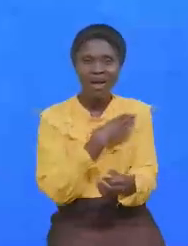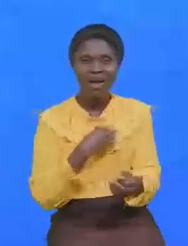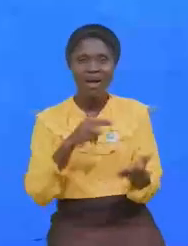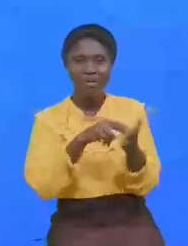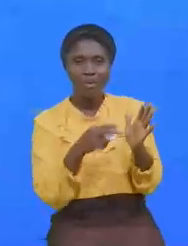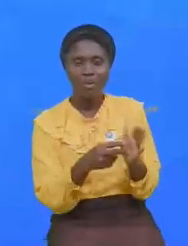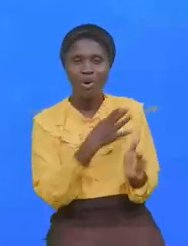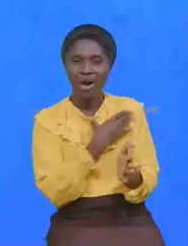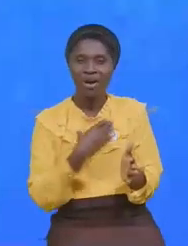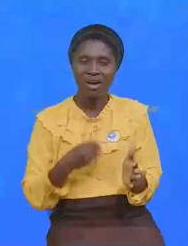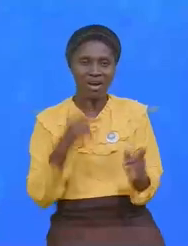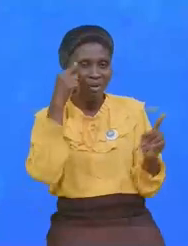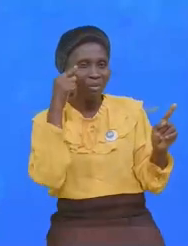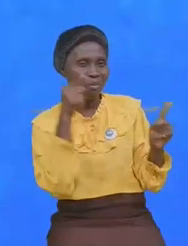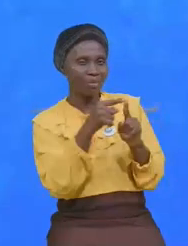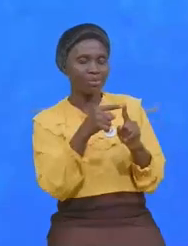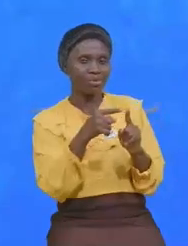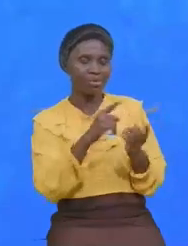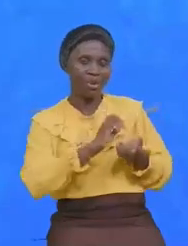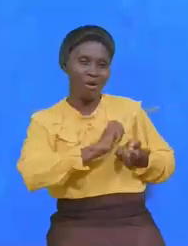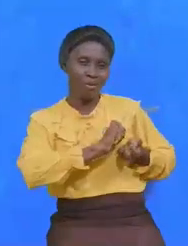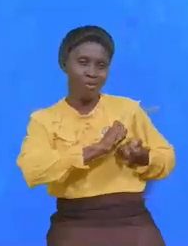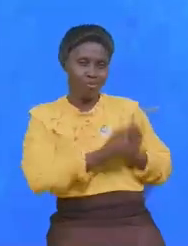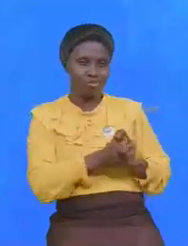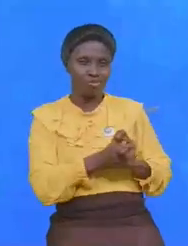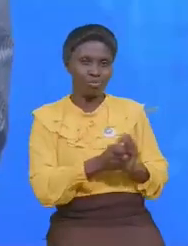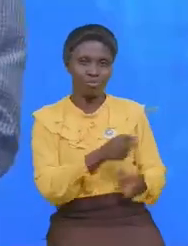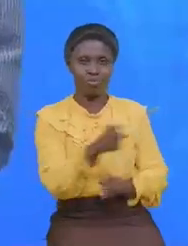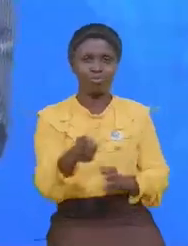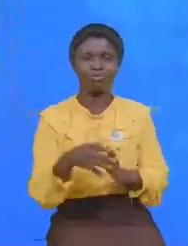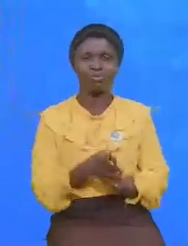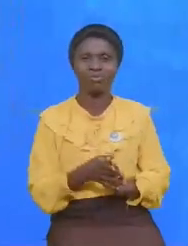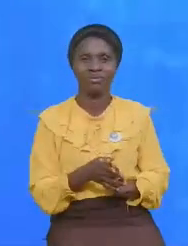Les mains maléfiques qui vous ont lié, les mains